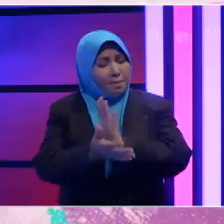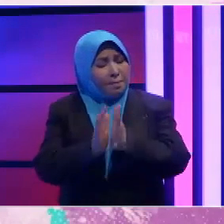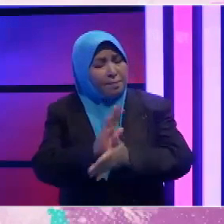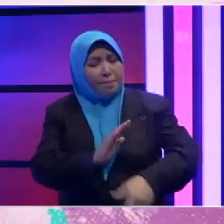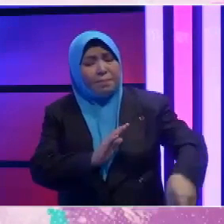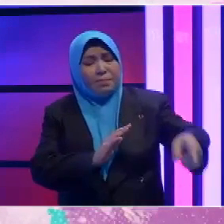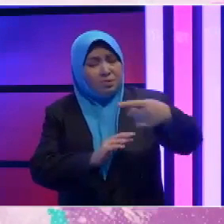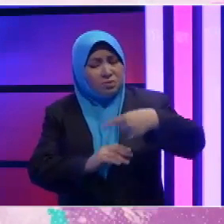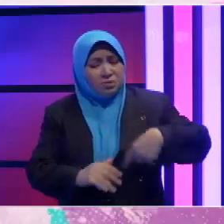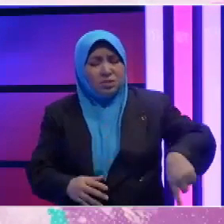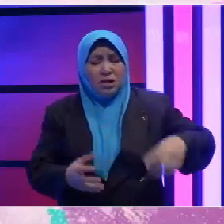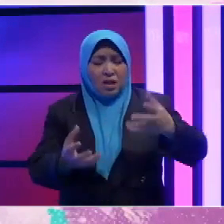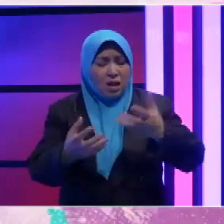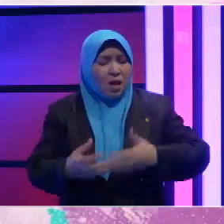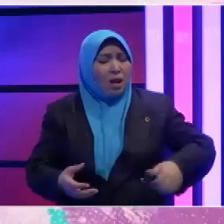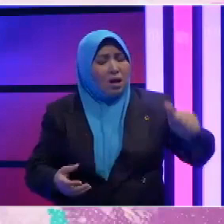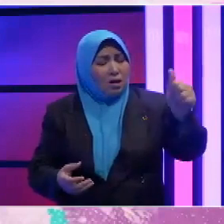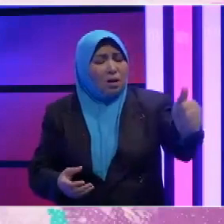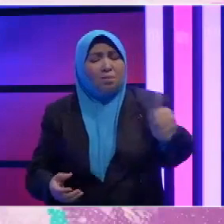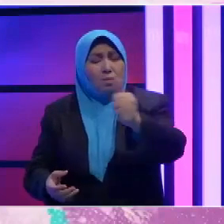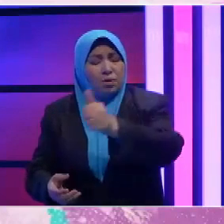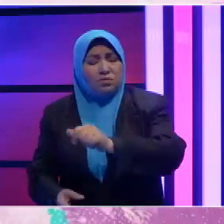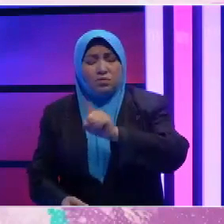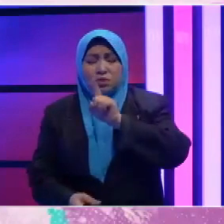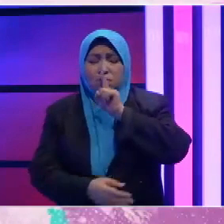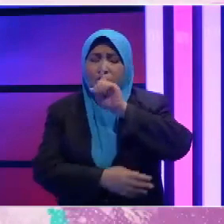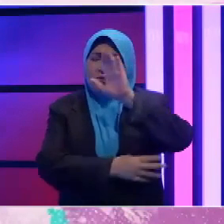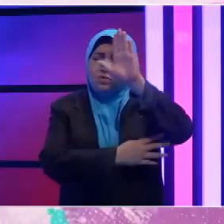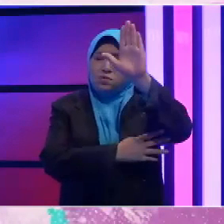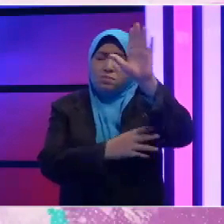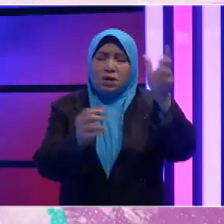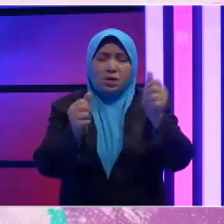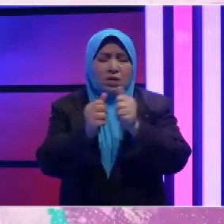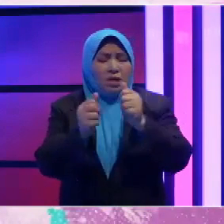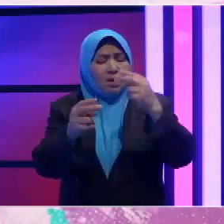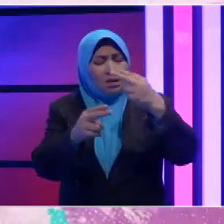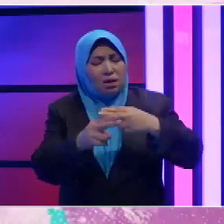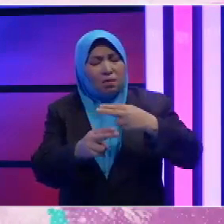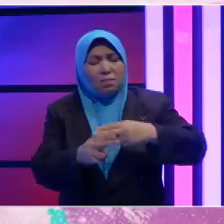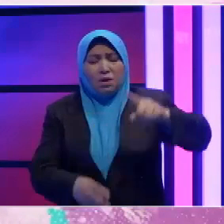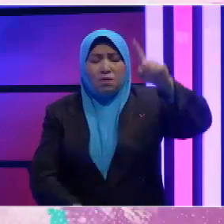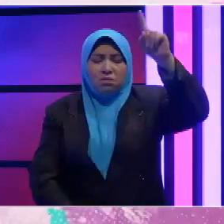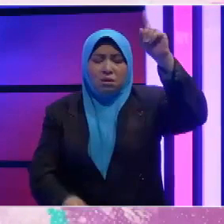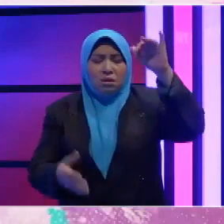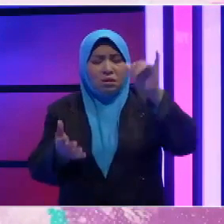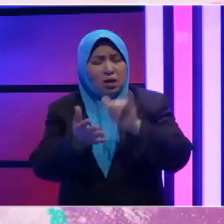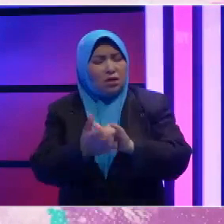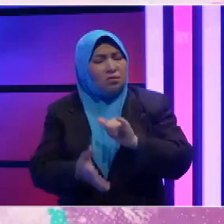قالوا تقاسموا بالله